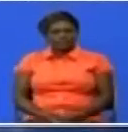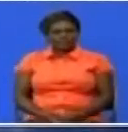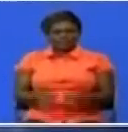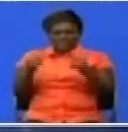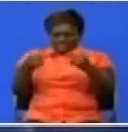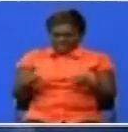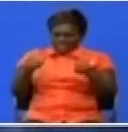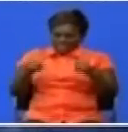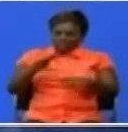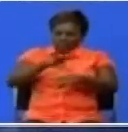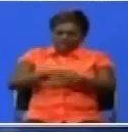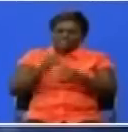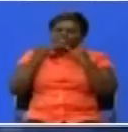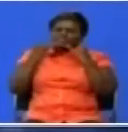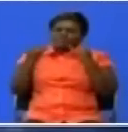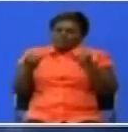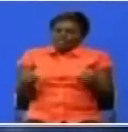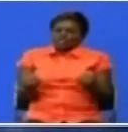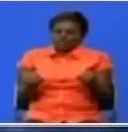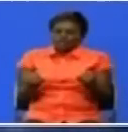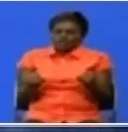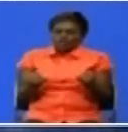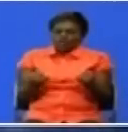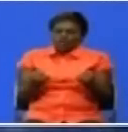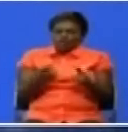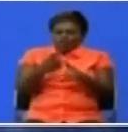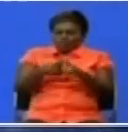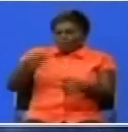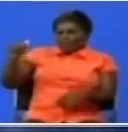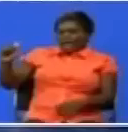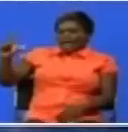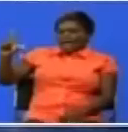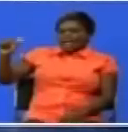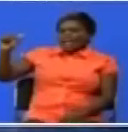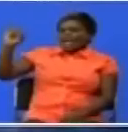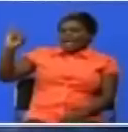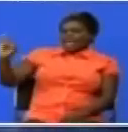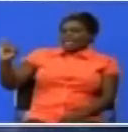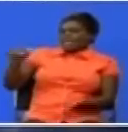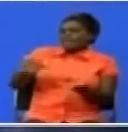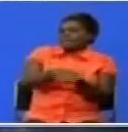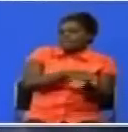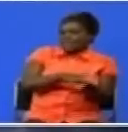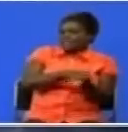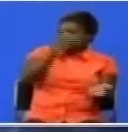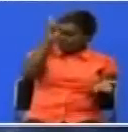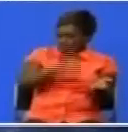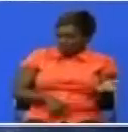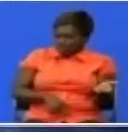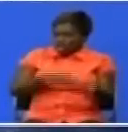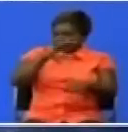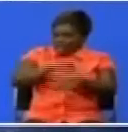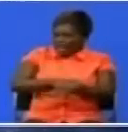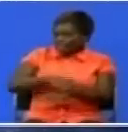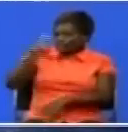to get information from Mr. Robert Alai on the basis of finding something